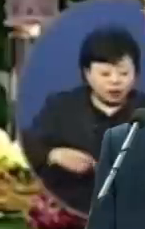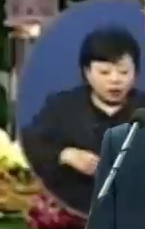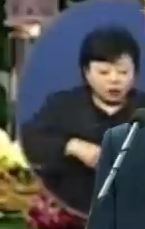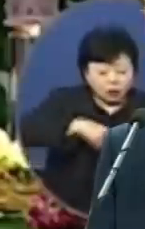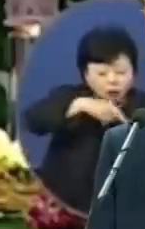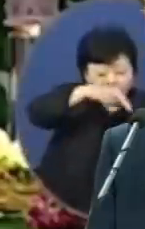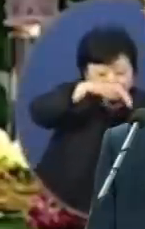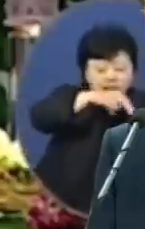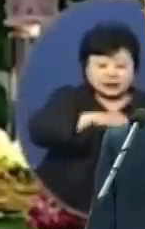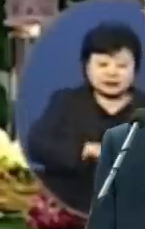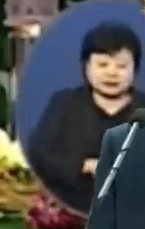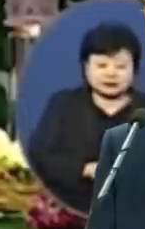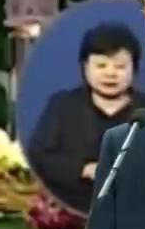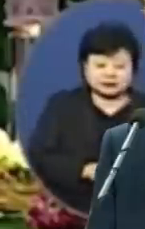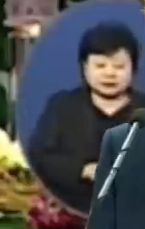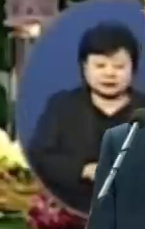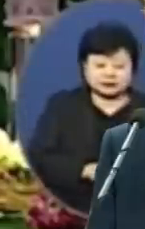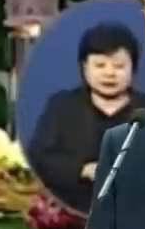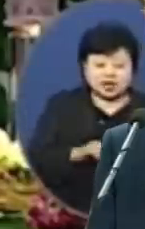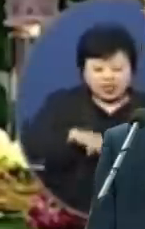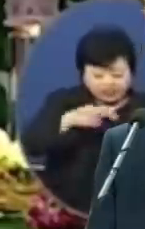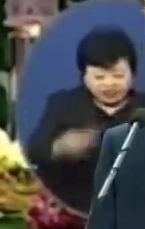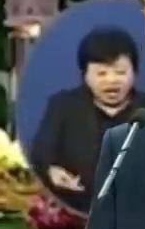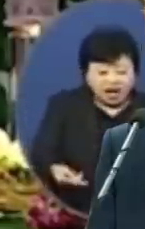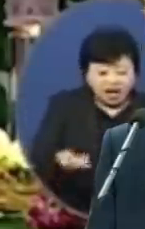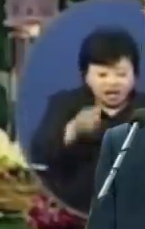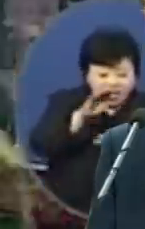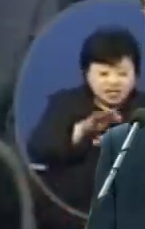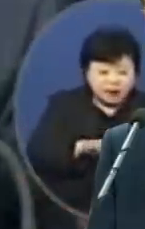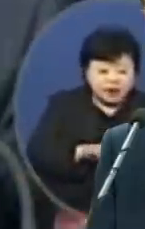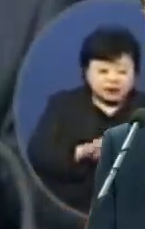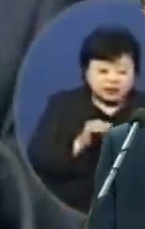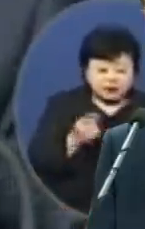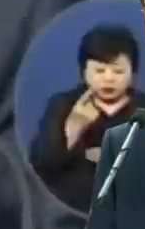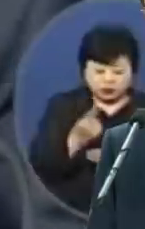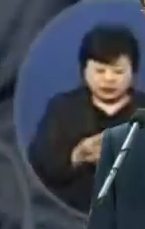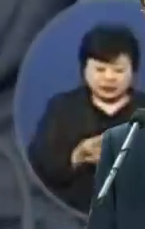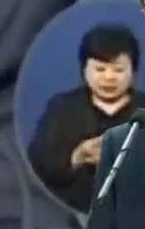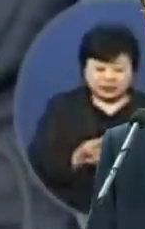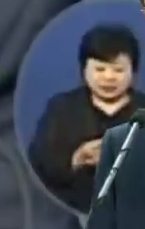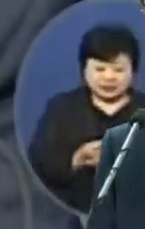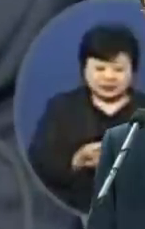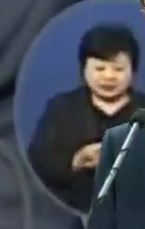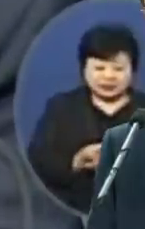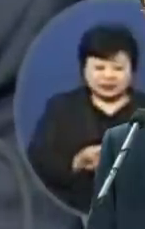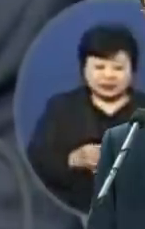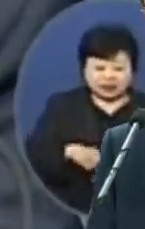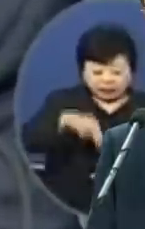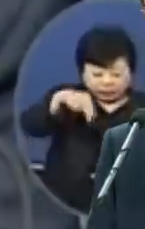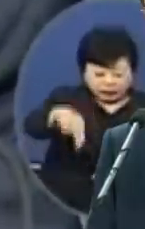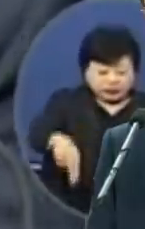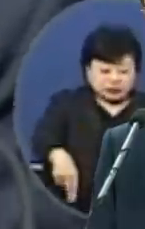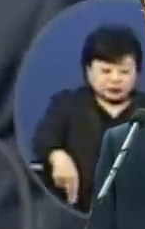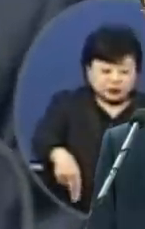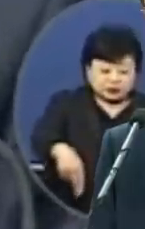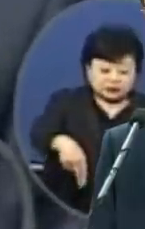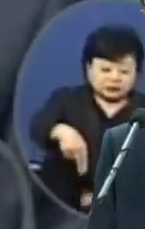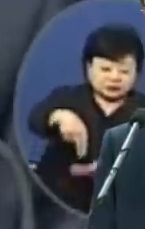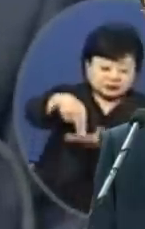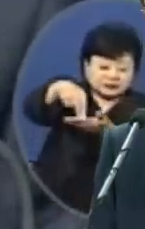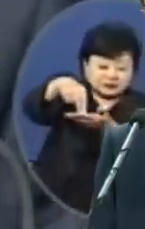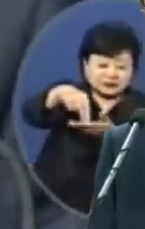올라가서 이 표중탑에서 뛰어내리라. 저기 예배드리러 수많은 사람이 오는데 네가 상큼 발이 땅에